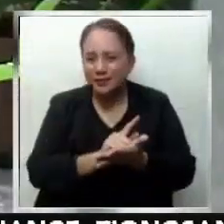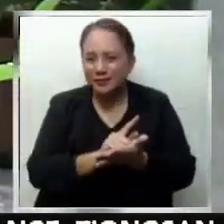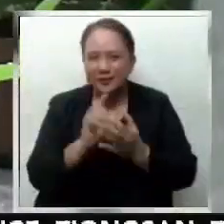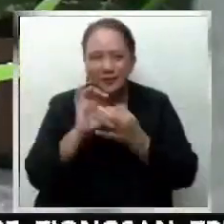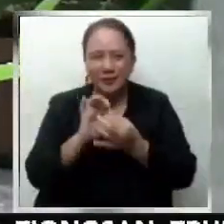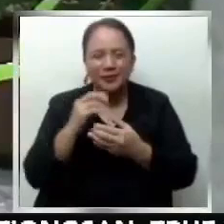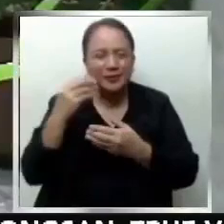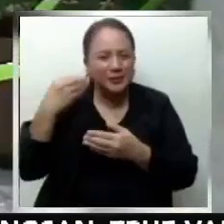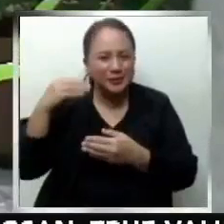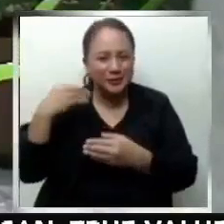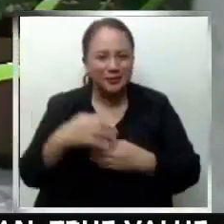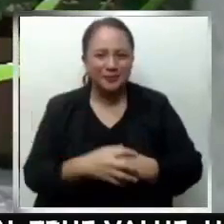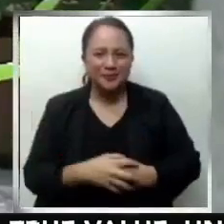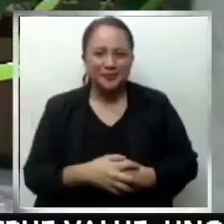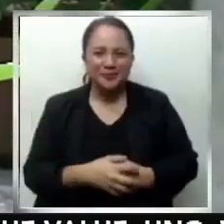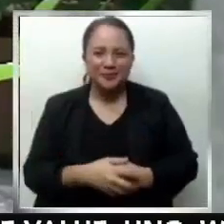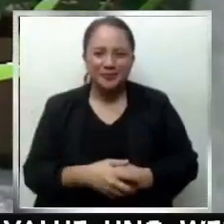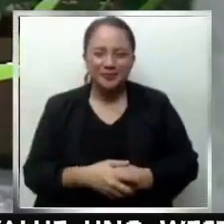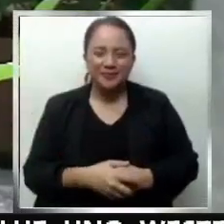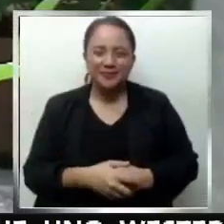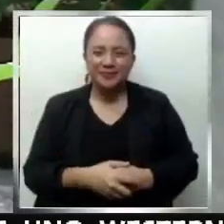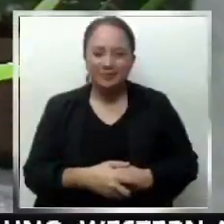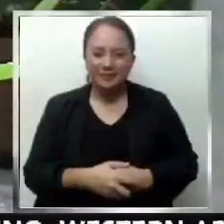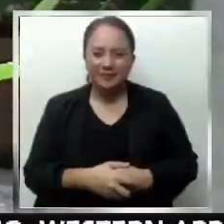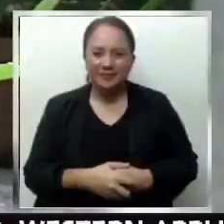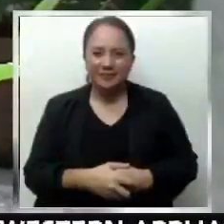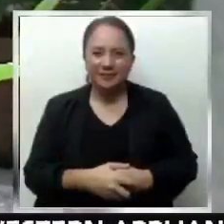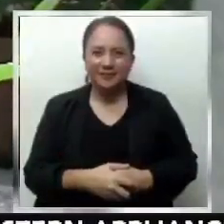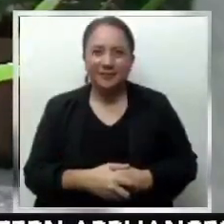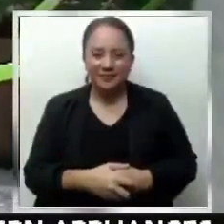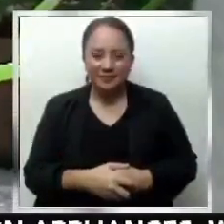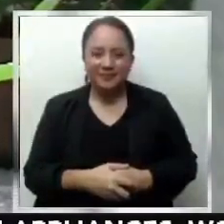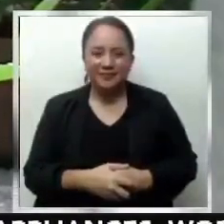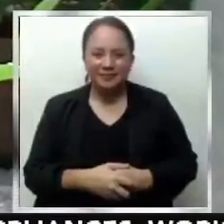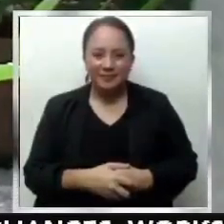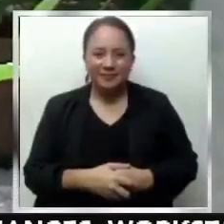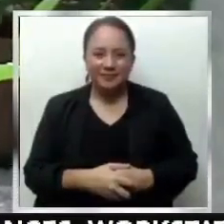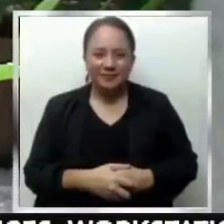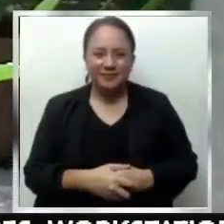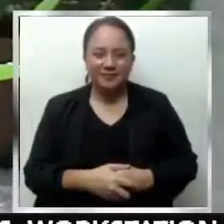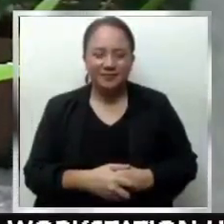GMA Integrated News, Oscar Oida, nakatutok 24 oras.